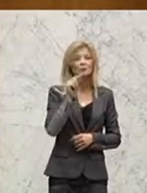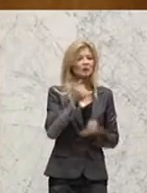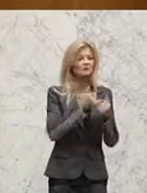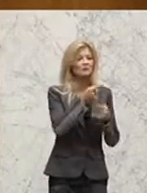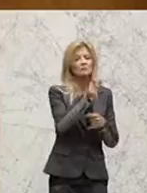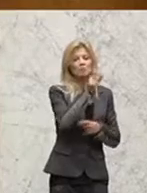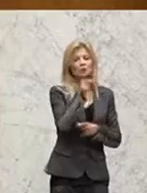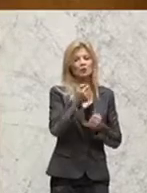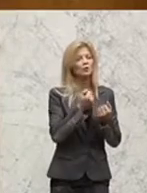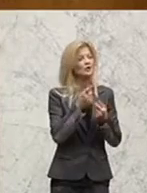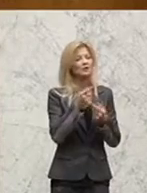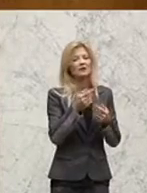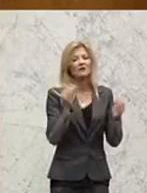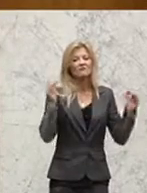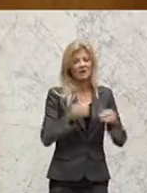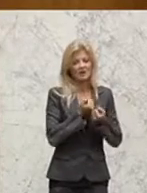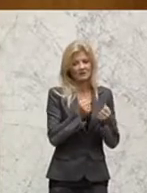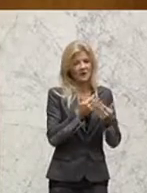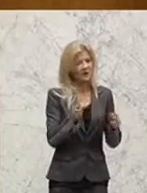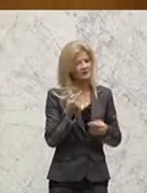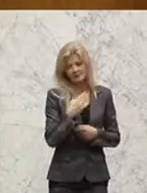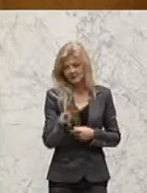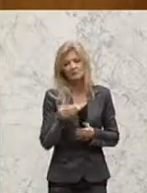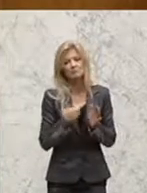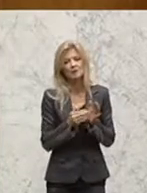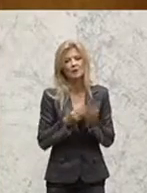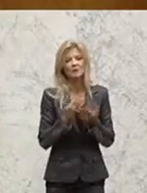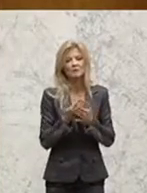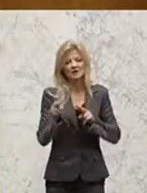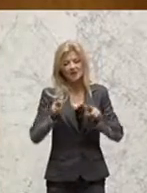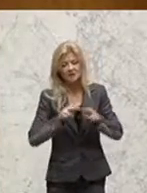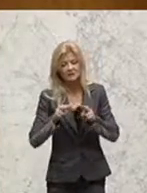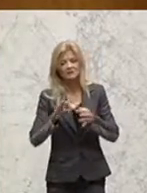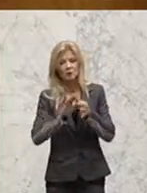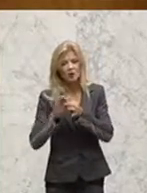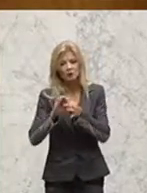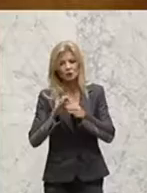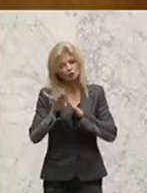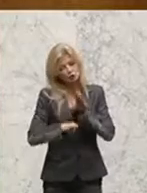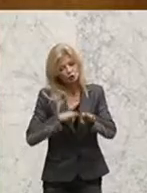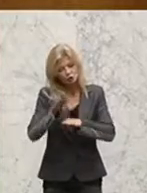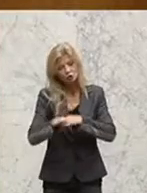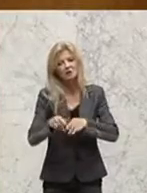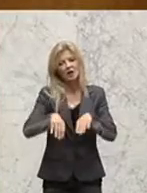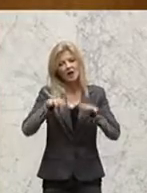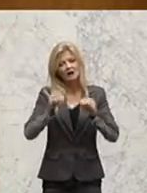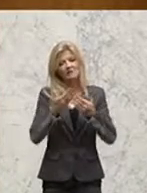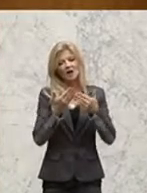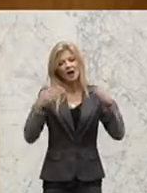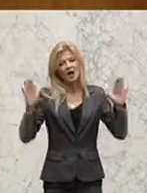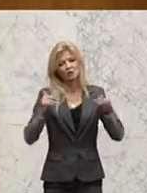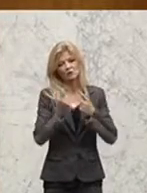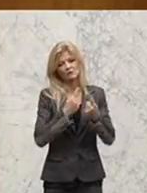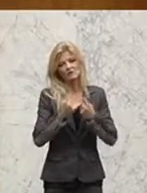notwendig, um umfangreiche verfahrensrechtliche und administrativ-organisatorische Schritte zu Beginn des Asyl- und